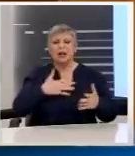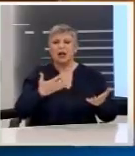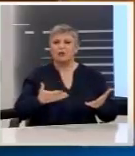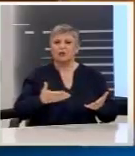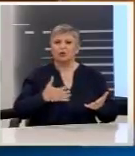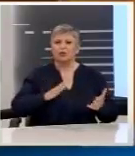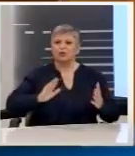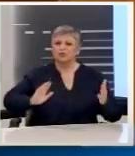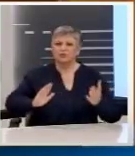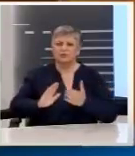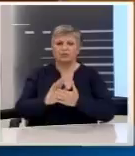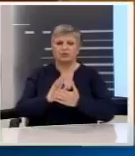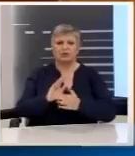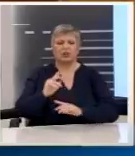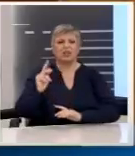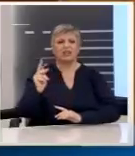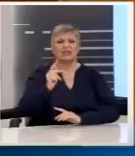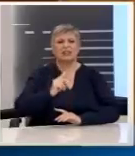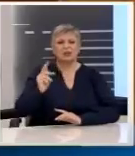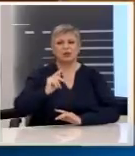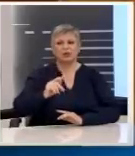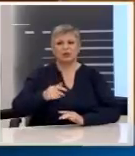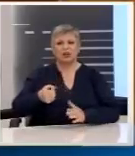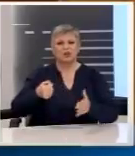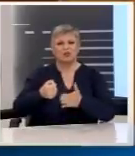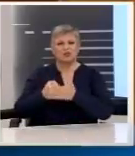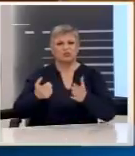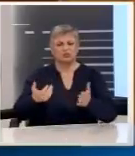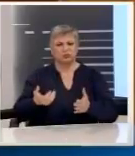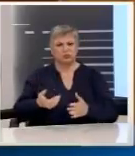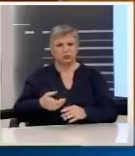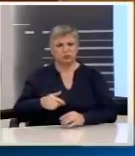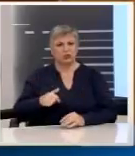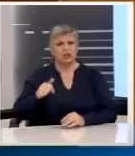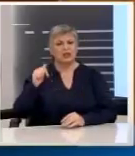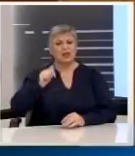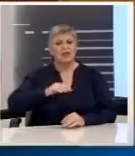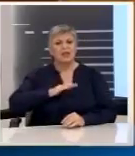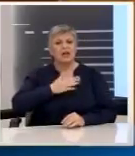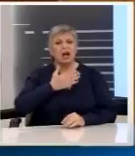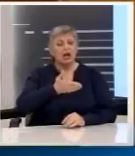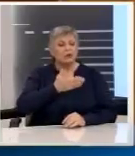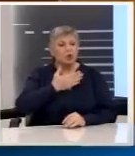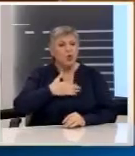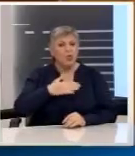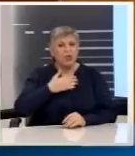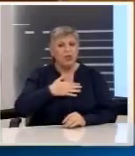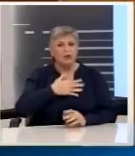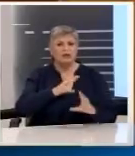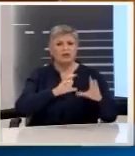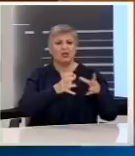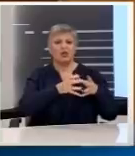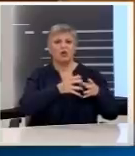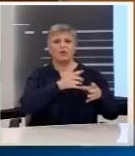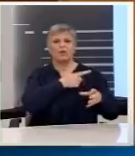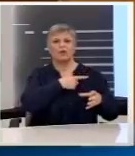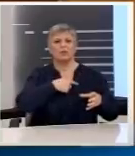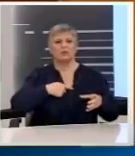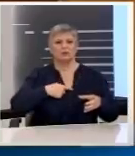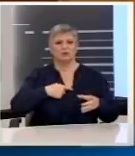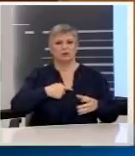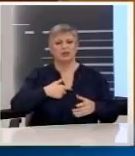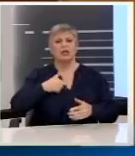μένος της ηγετικής ομάδας και με διαρκείς ανίκες προσωπικές επιθέσεις,